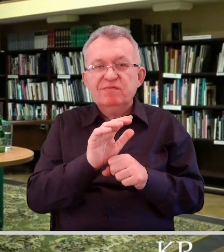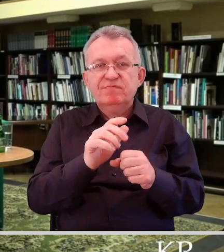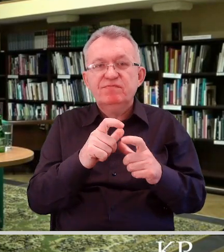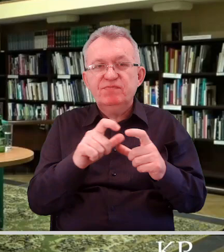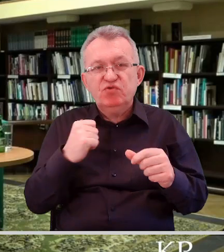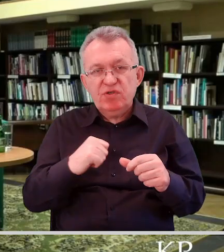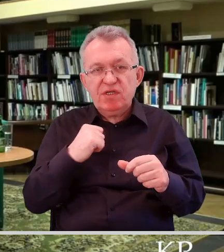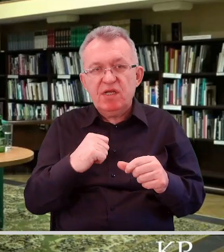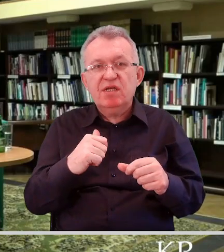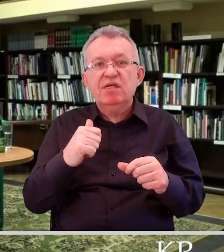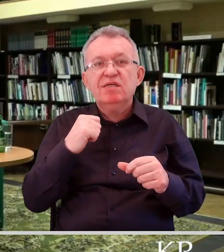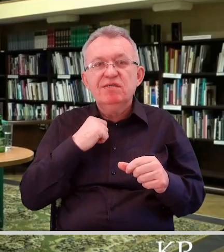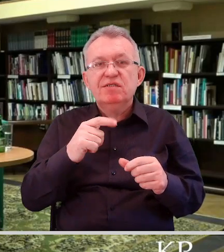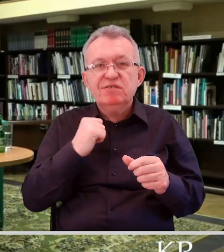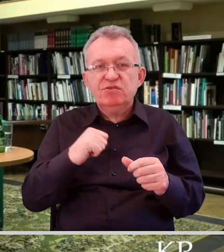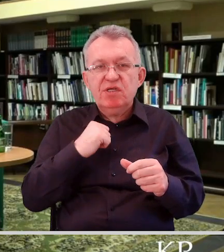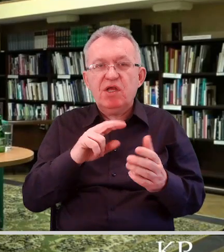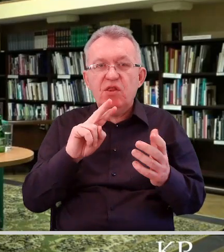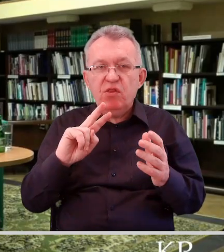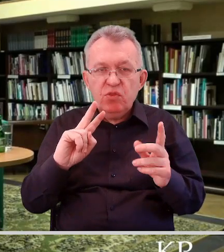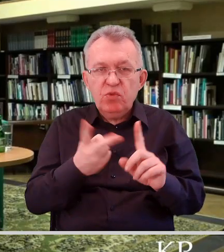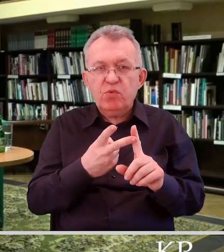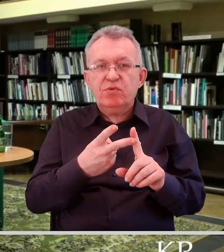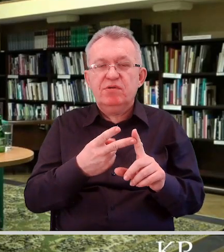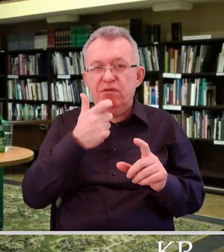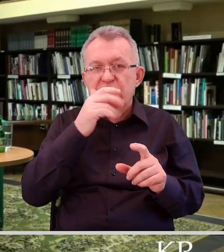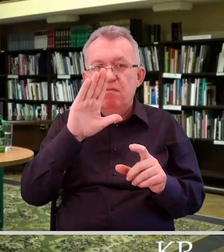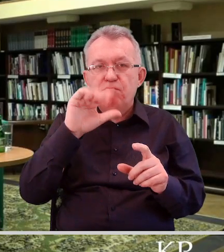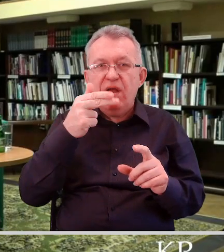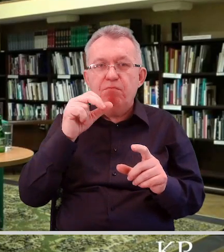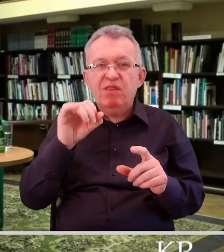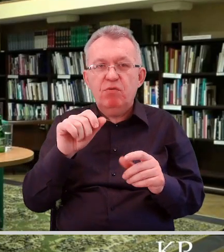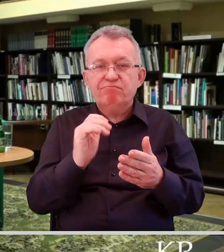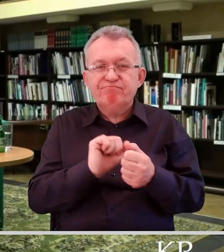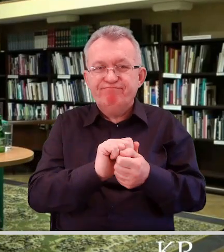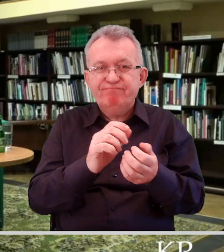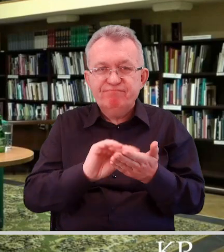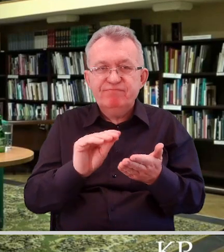wszystko ładnie, pięknie, ale wydawca naprawdę to czeka na drugie Bambino. I ja pomyślałam,